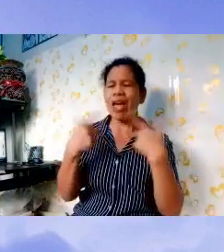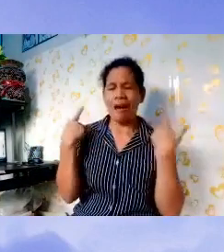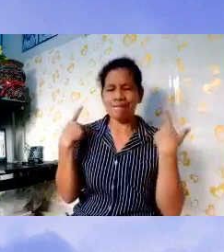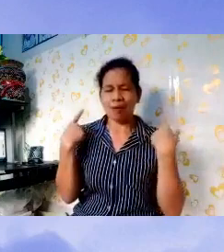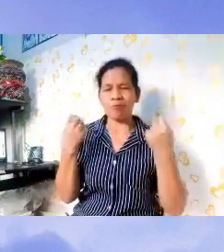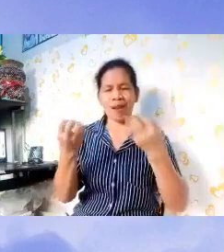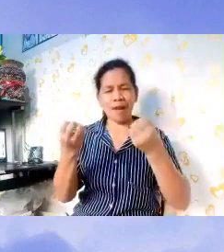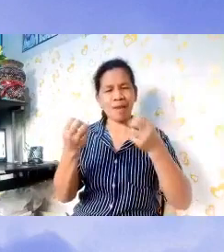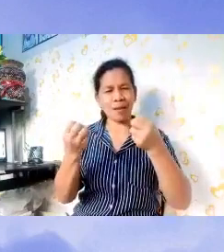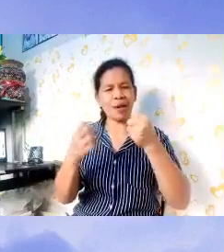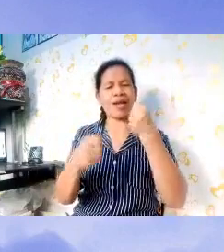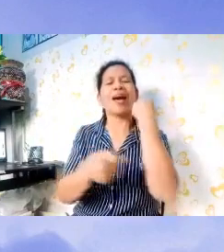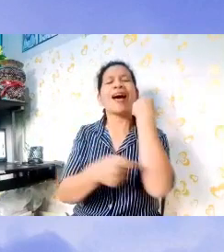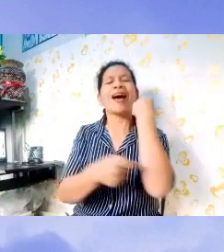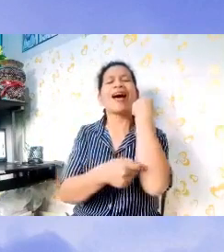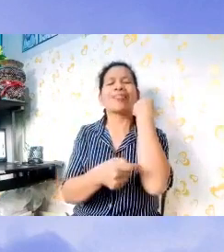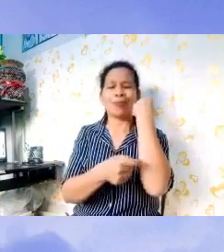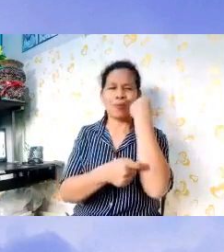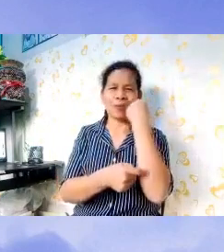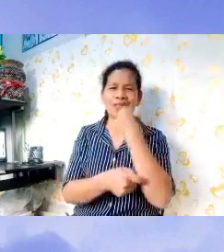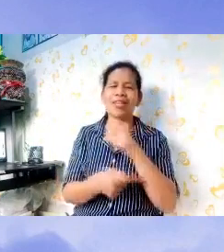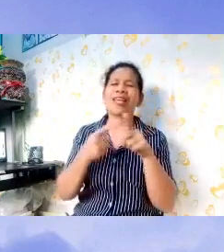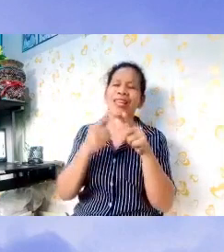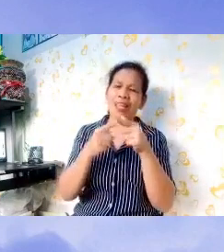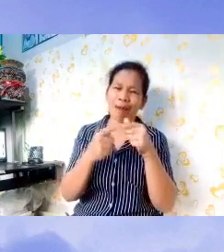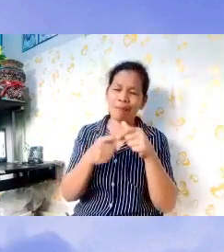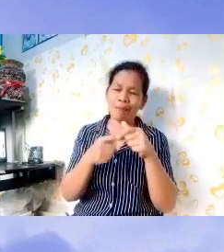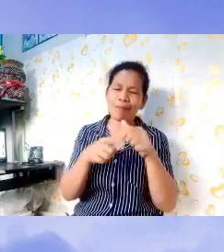po ng panalangin, mga kapatid. No?